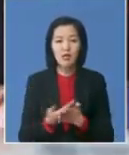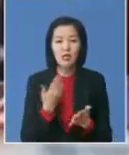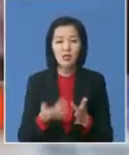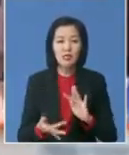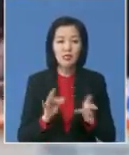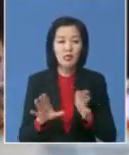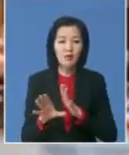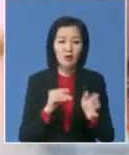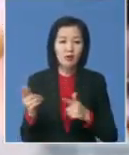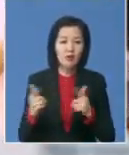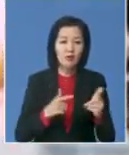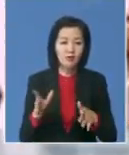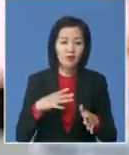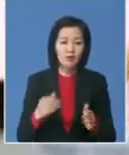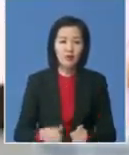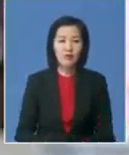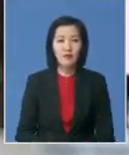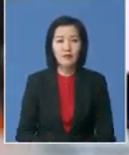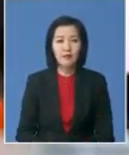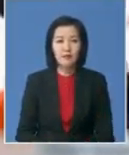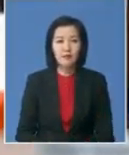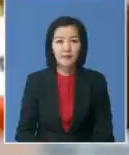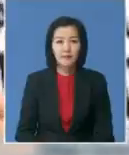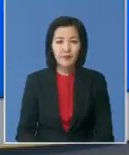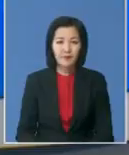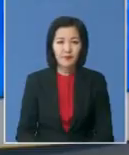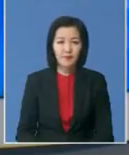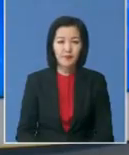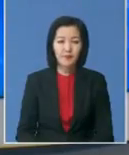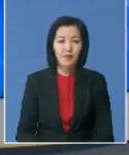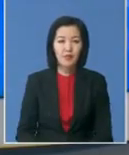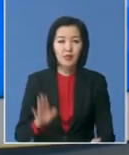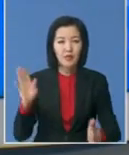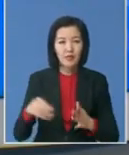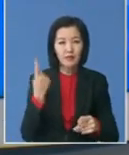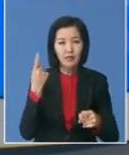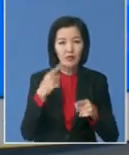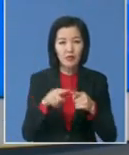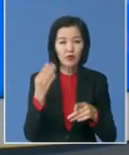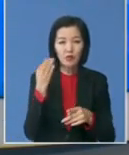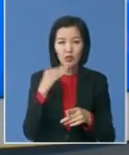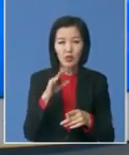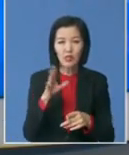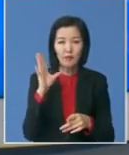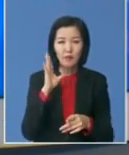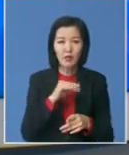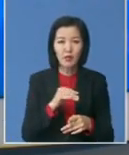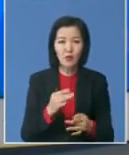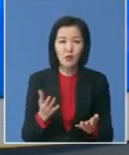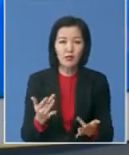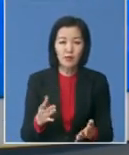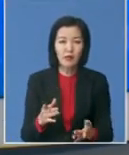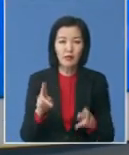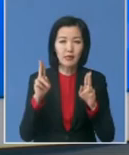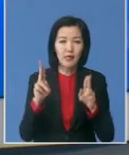ақпараттар арқылы дайындаған Ербол Ілиясов, Жетісу арнасы. инновациялық технологияларды жетік менгеру